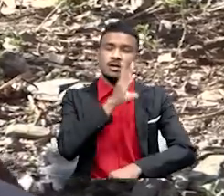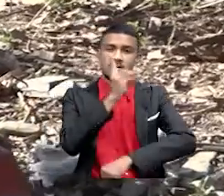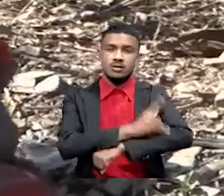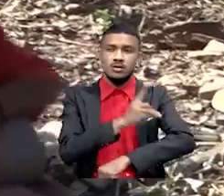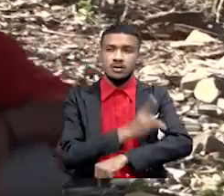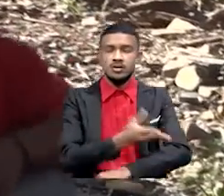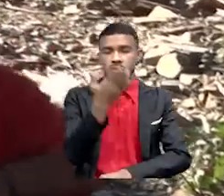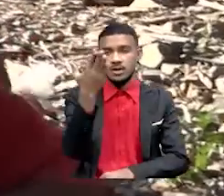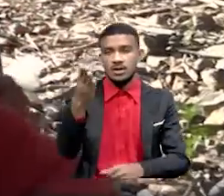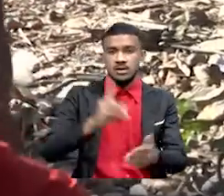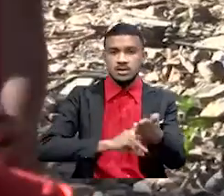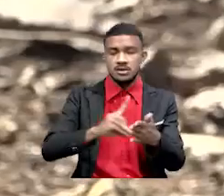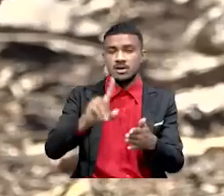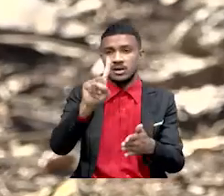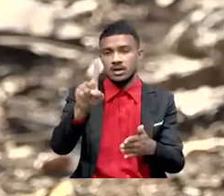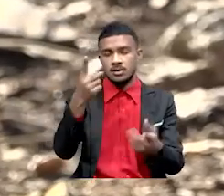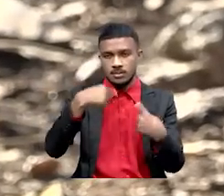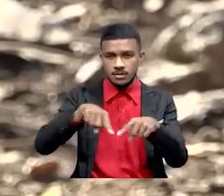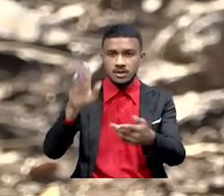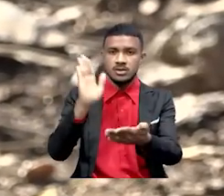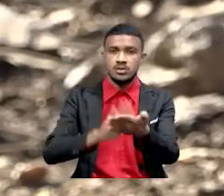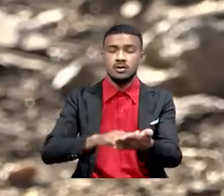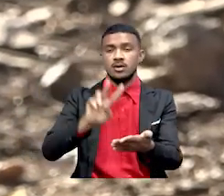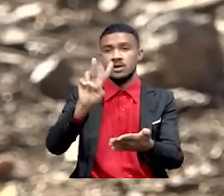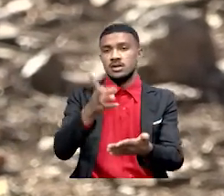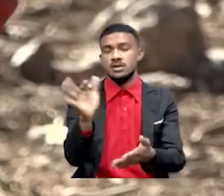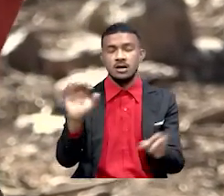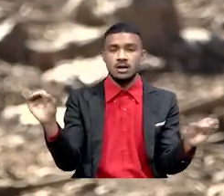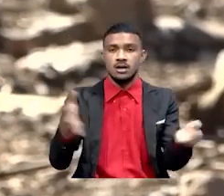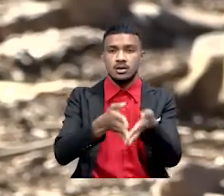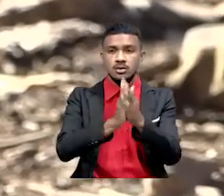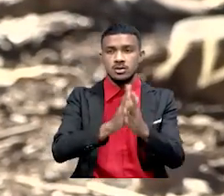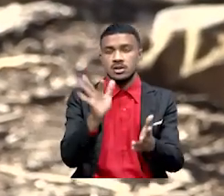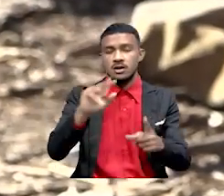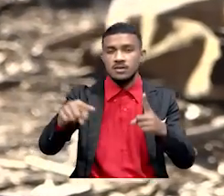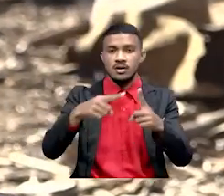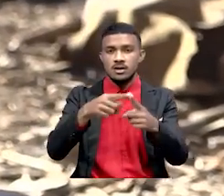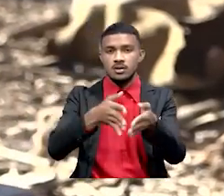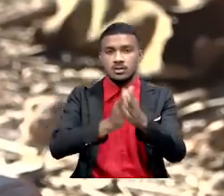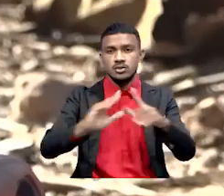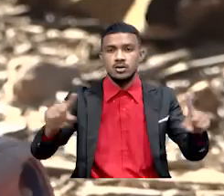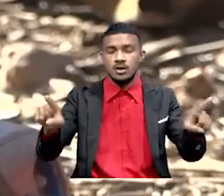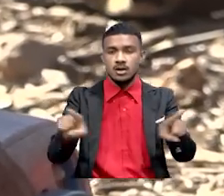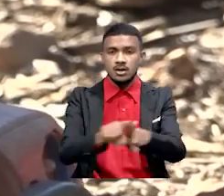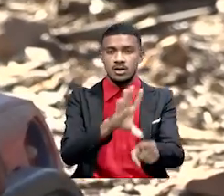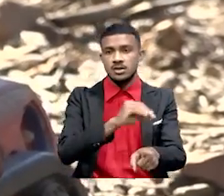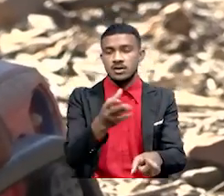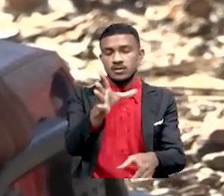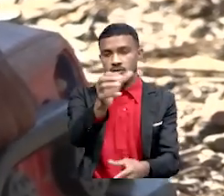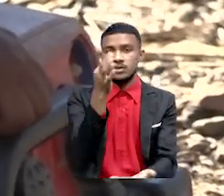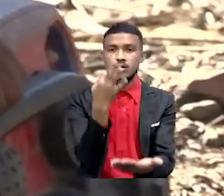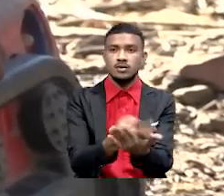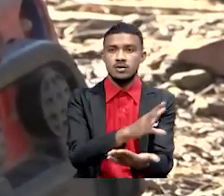es se mane de ta ma da la ruare sera no pa husu si aksir ku no husu han sa Habis putih osan misalnya poin husu